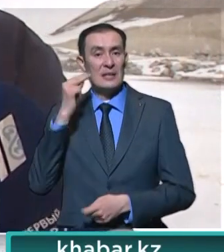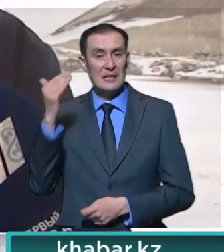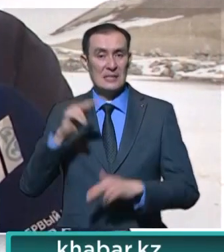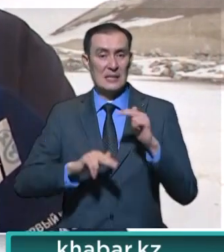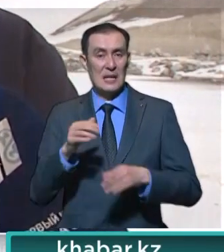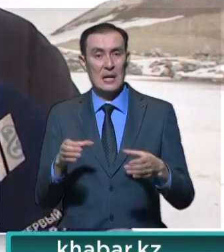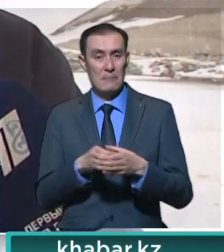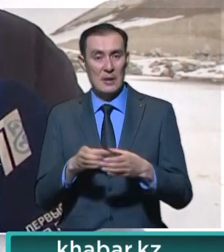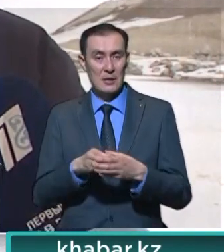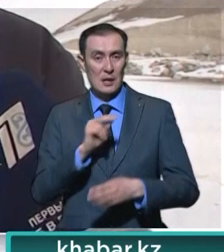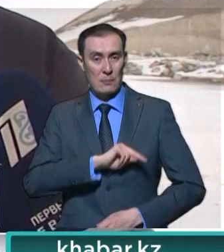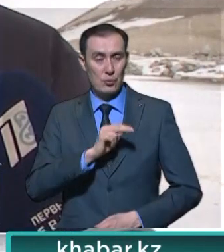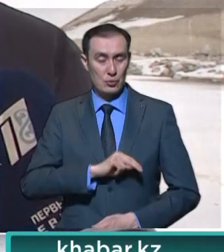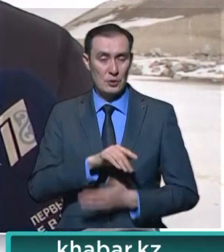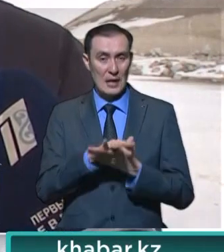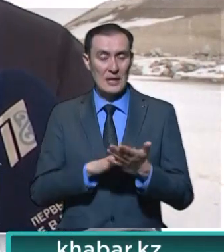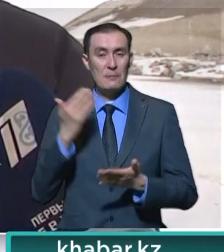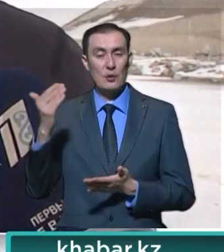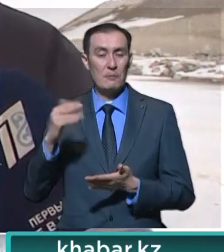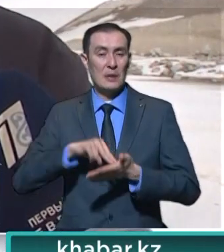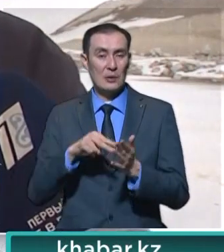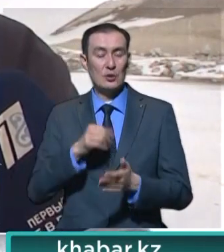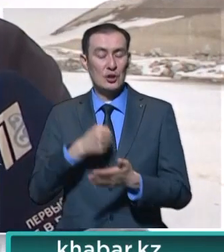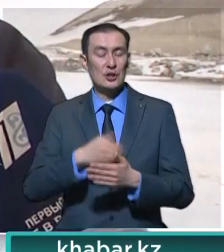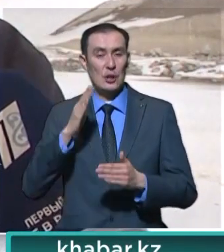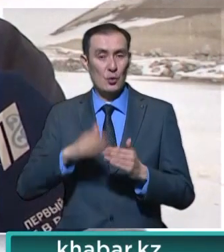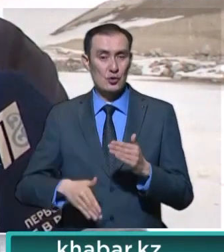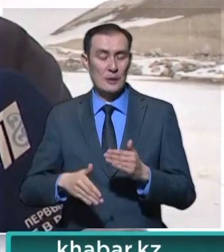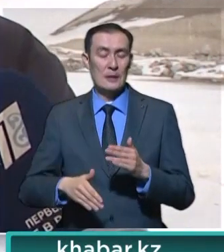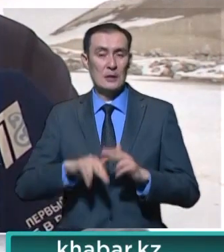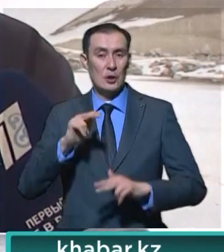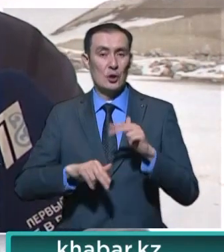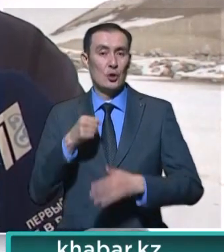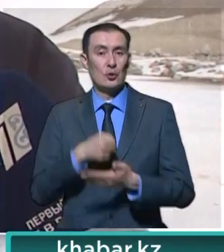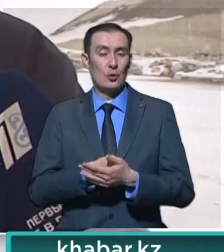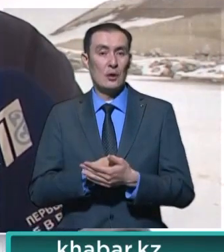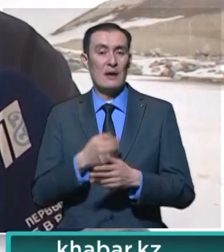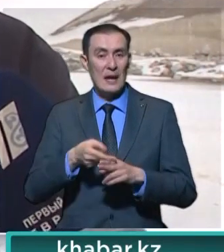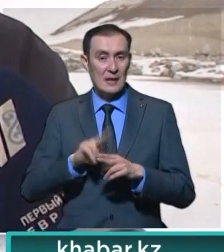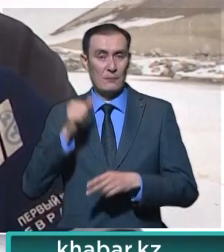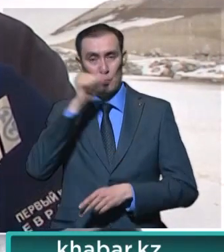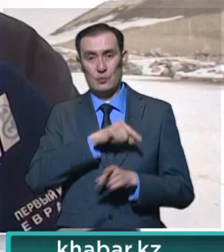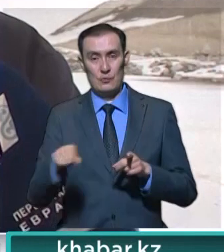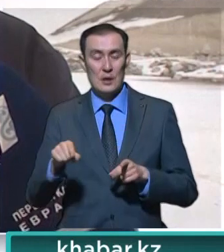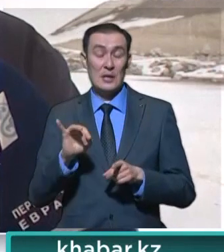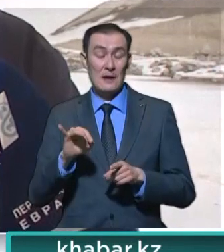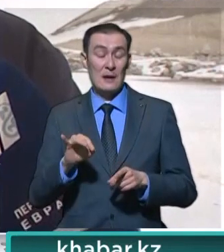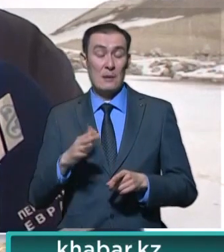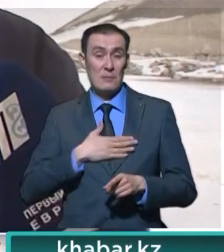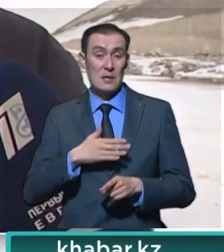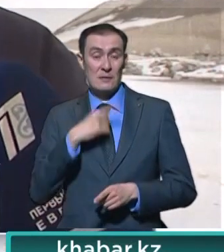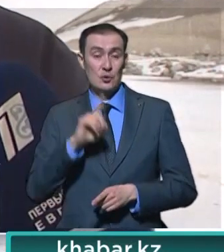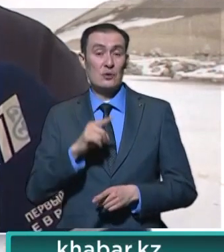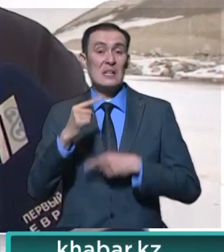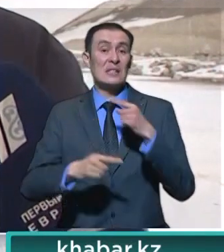строительной компании. И по их расчетам они должны закончить ее до конца этого года. И фактически мы говорим о том,